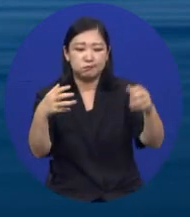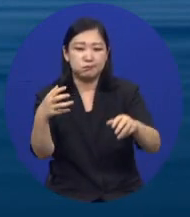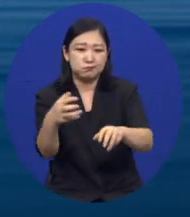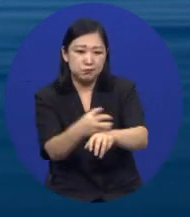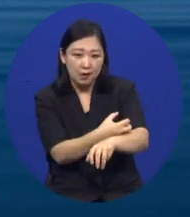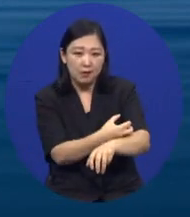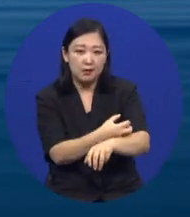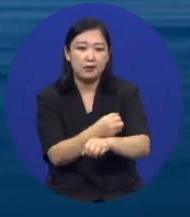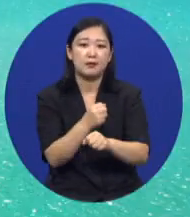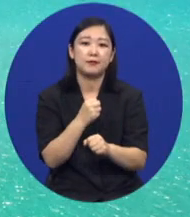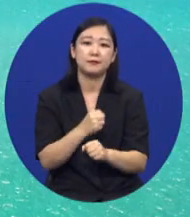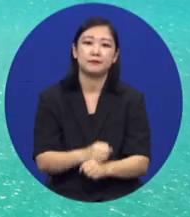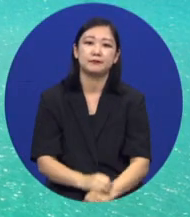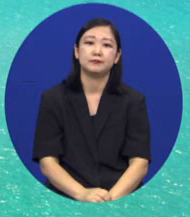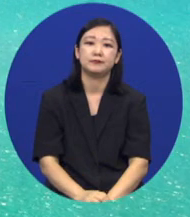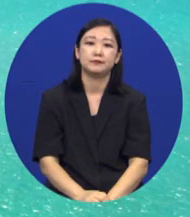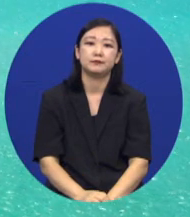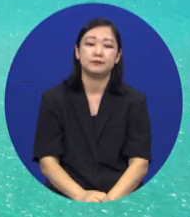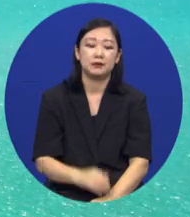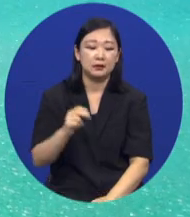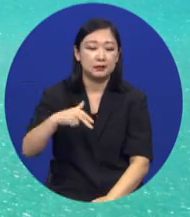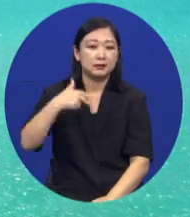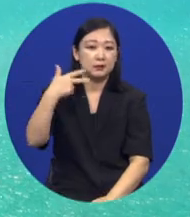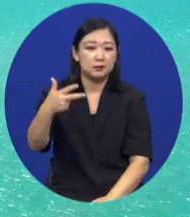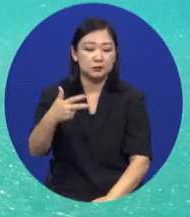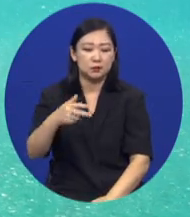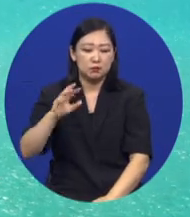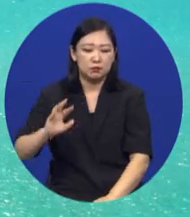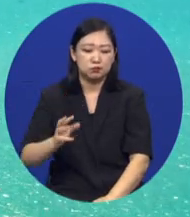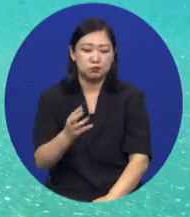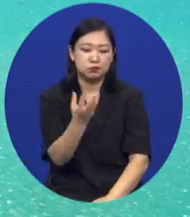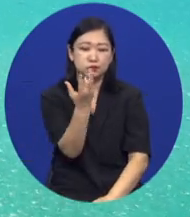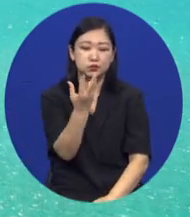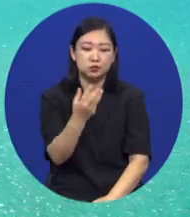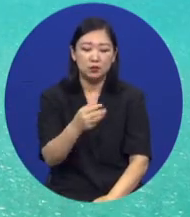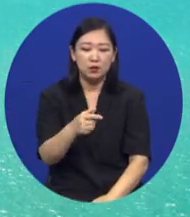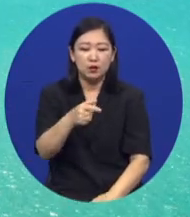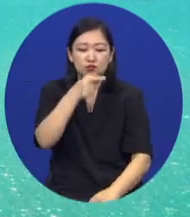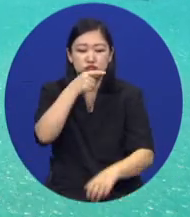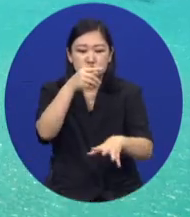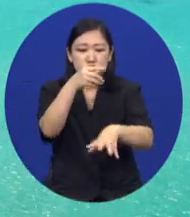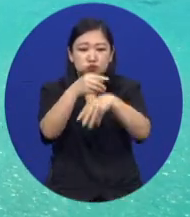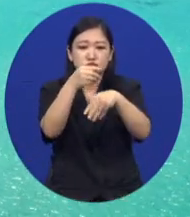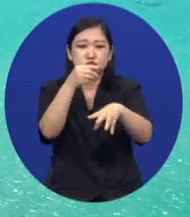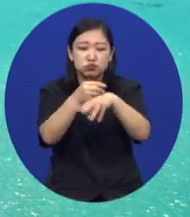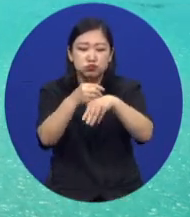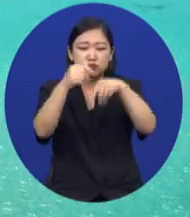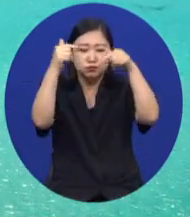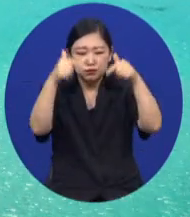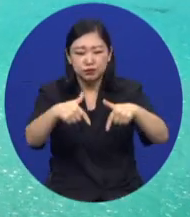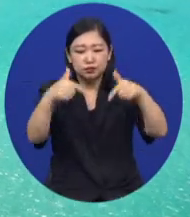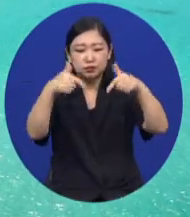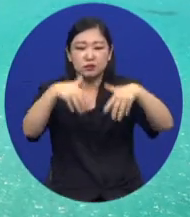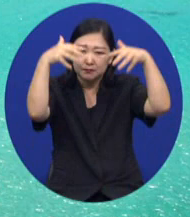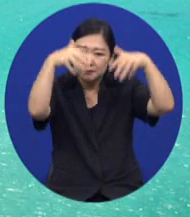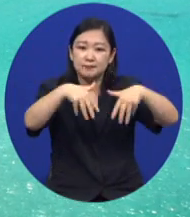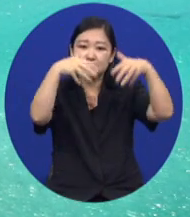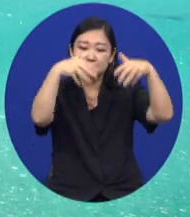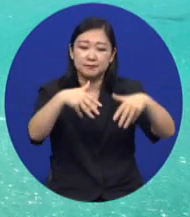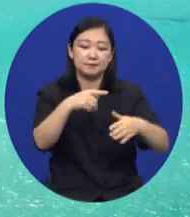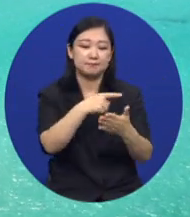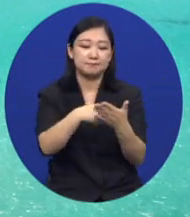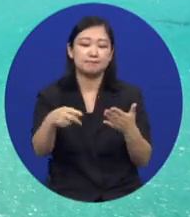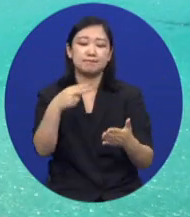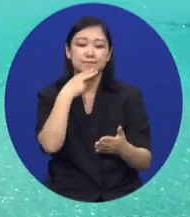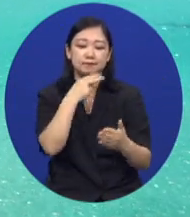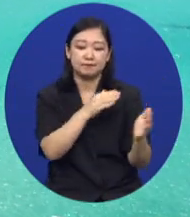불기 시작하겠습니다. 다음 주는 태풍이 많은 양의 수증기를 끌고 오면서 내내 비가 내리겠습니다. 비 피해